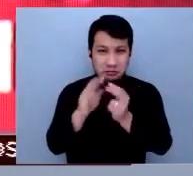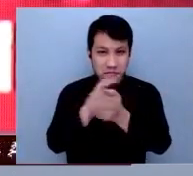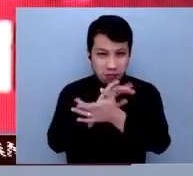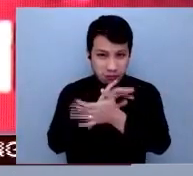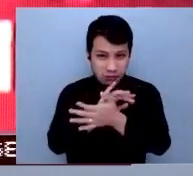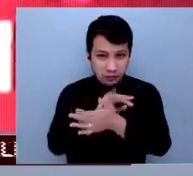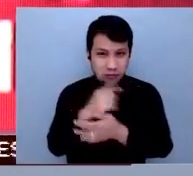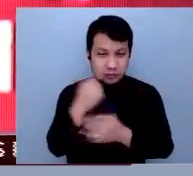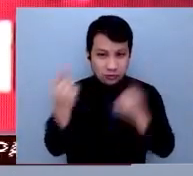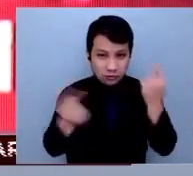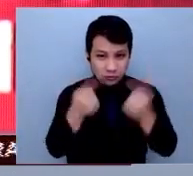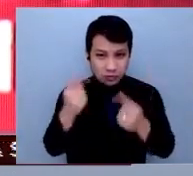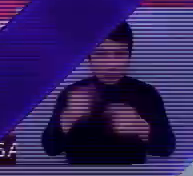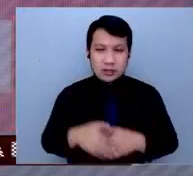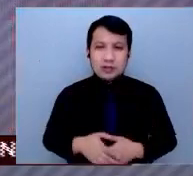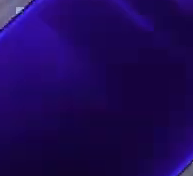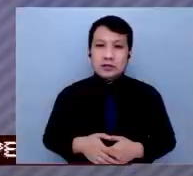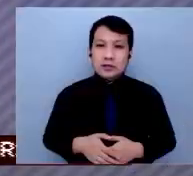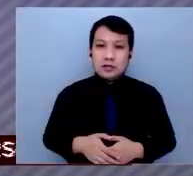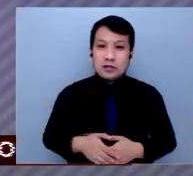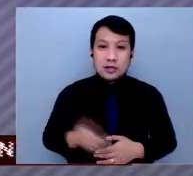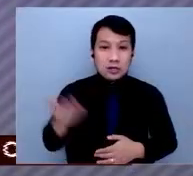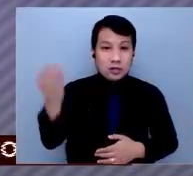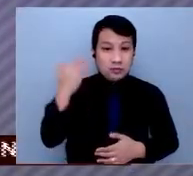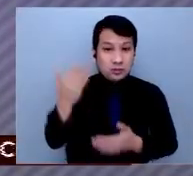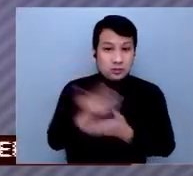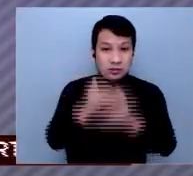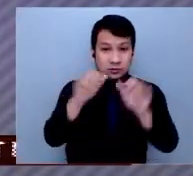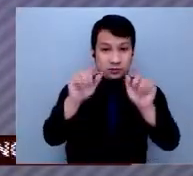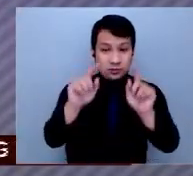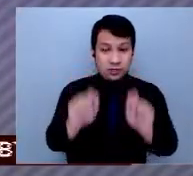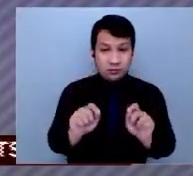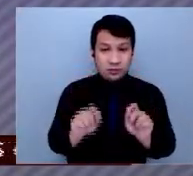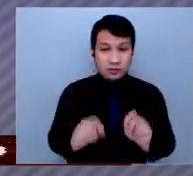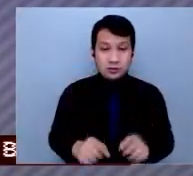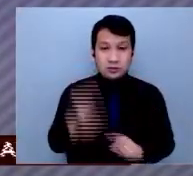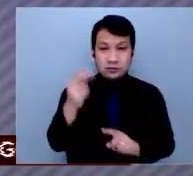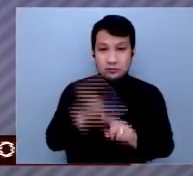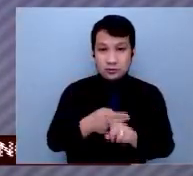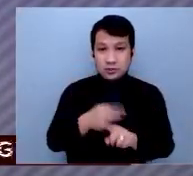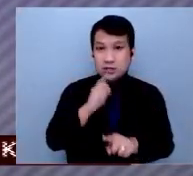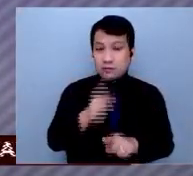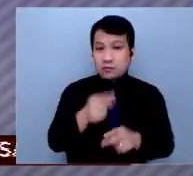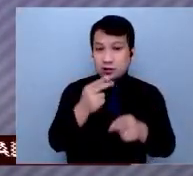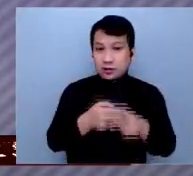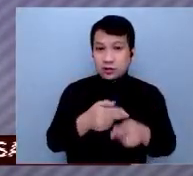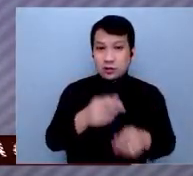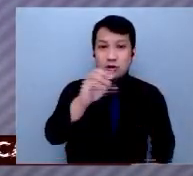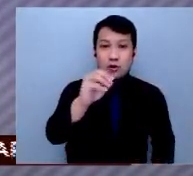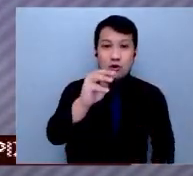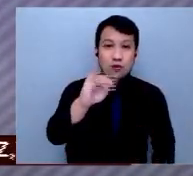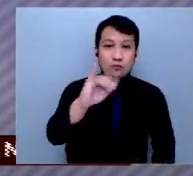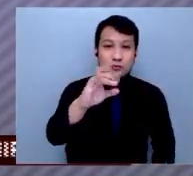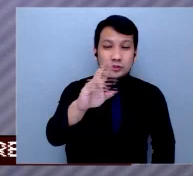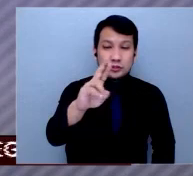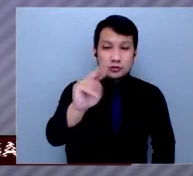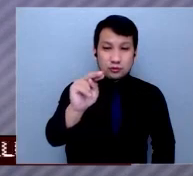variant of concern. Simula noong Sabado, November 27, kung kailan pinangalan ng Omicron ang